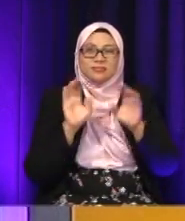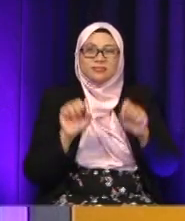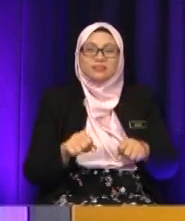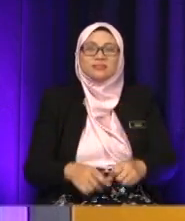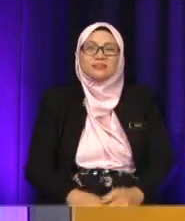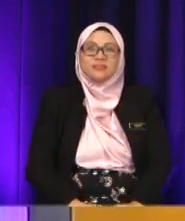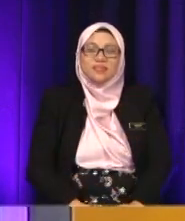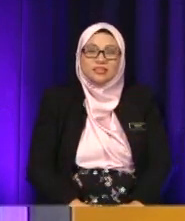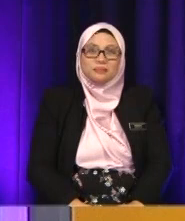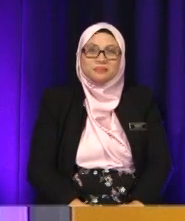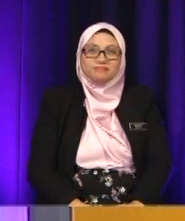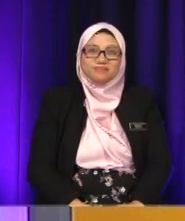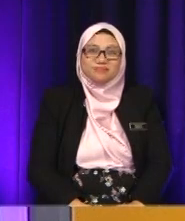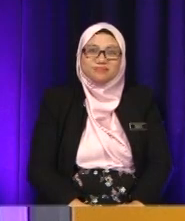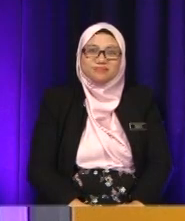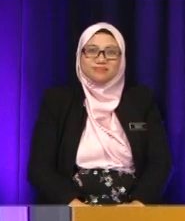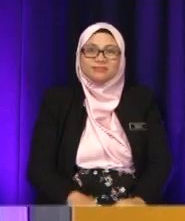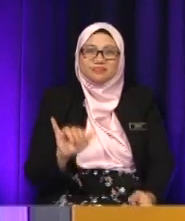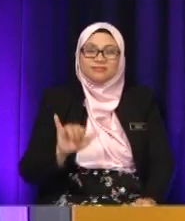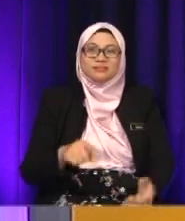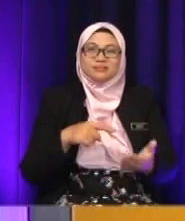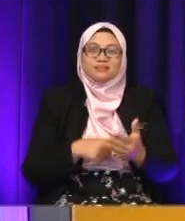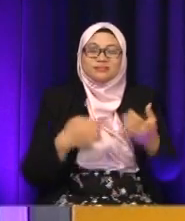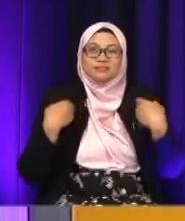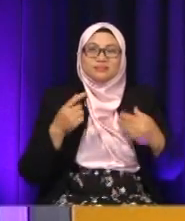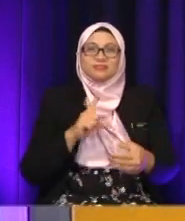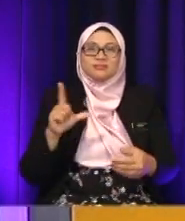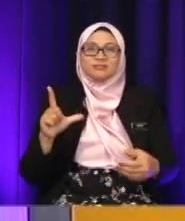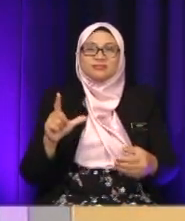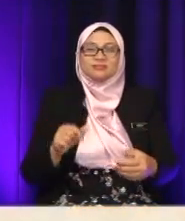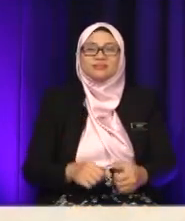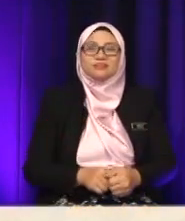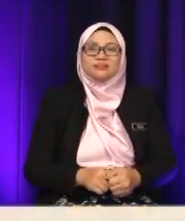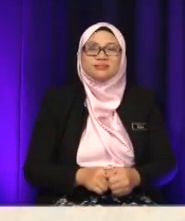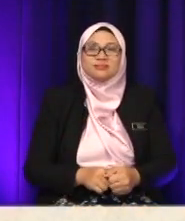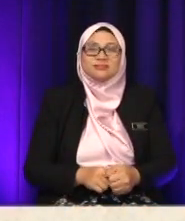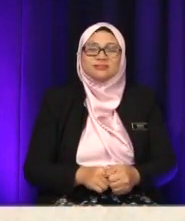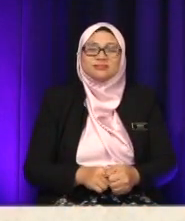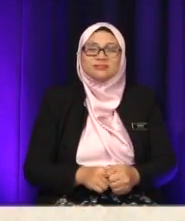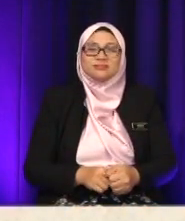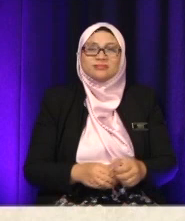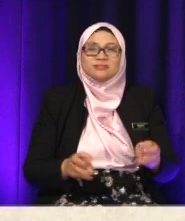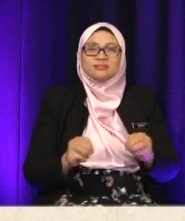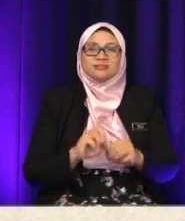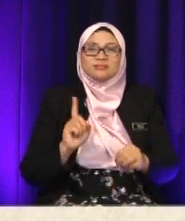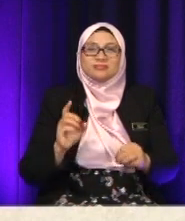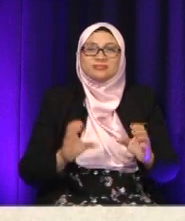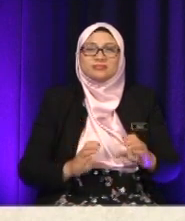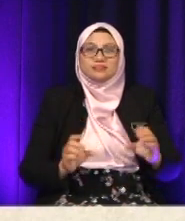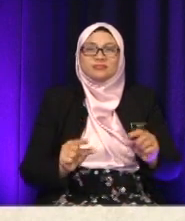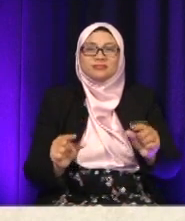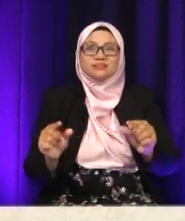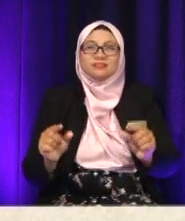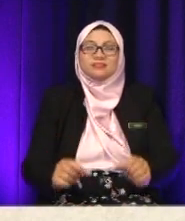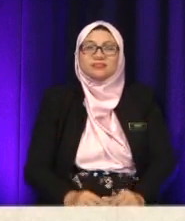oke terus dari Insyaallah oke Ya ini adalah Lita aplikasi dia macam mana dia oke Jadi bener nih nih